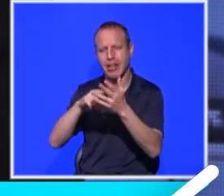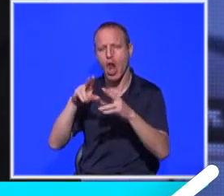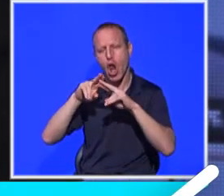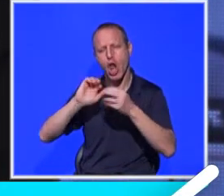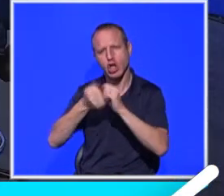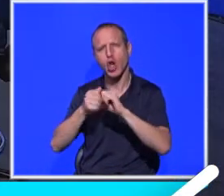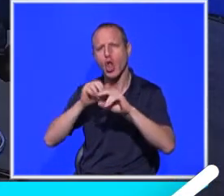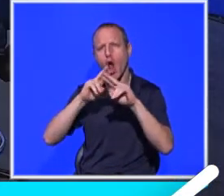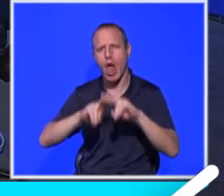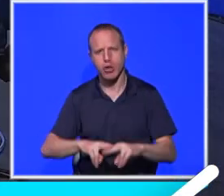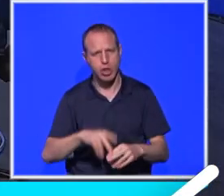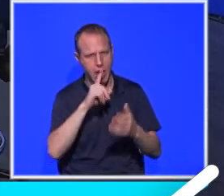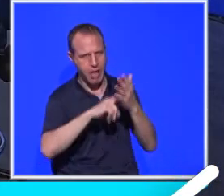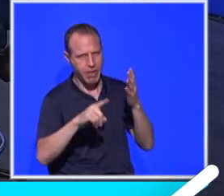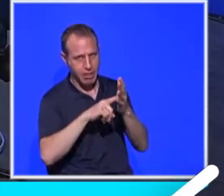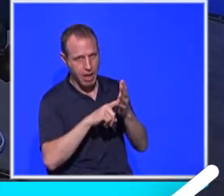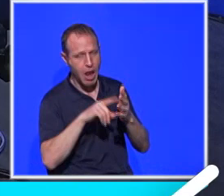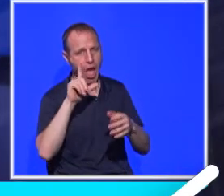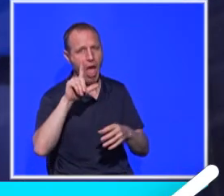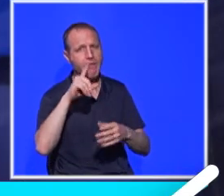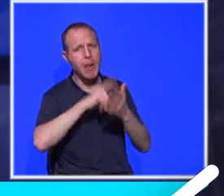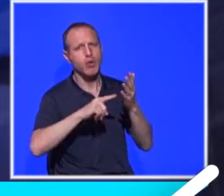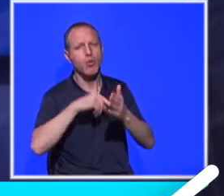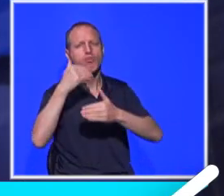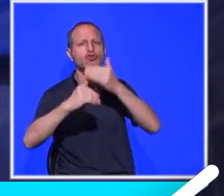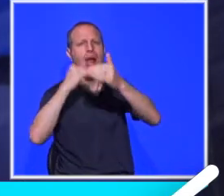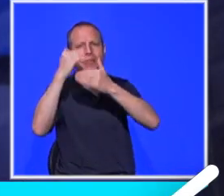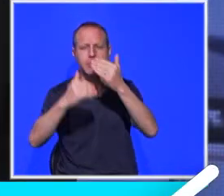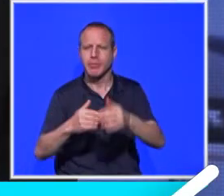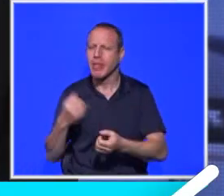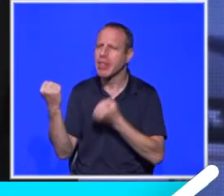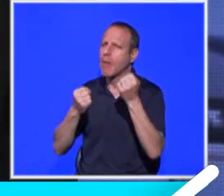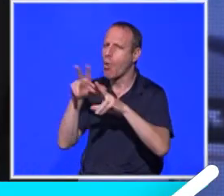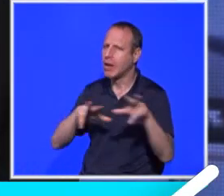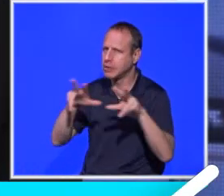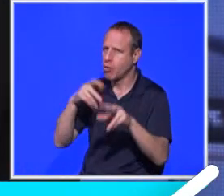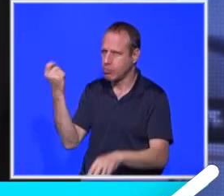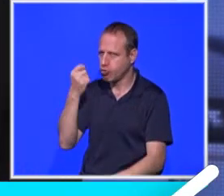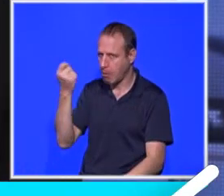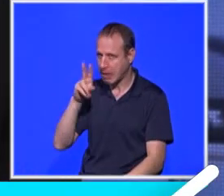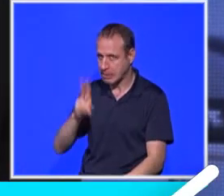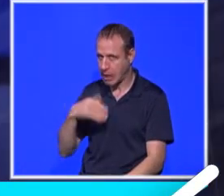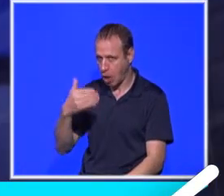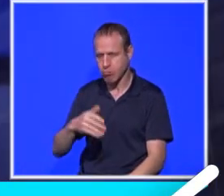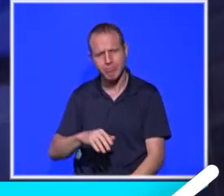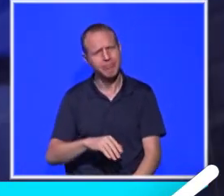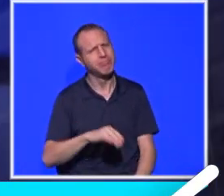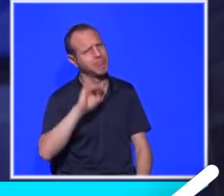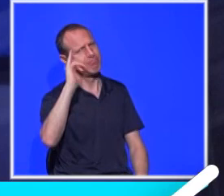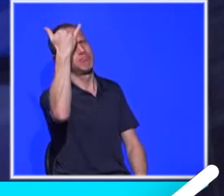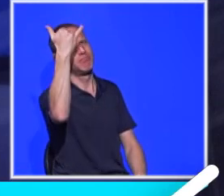להשאיר? לבטל, אבל כנראה שהביטול יהיה בשלבים. תחבורה ציבורית בשבת צריכה להיות? חד